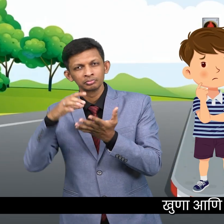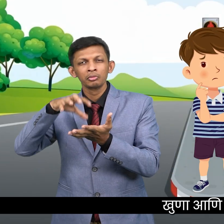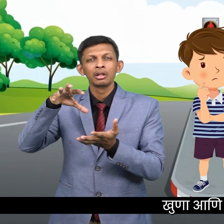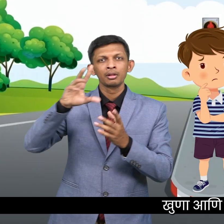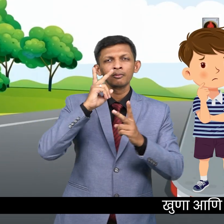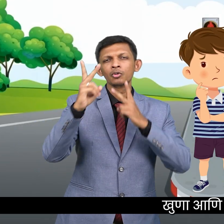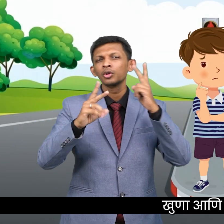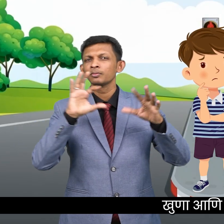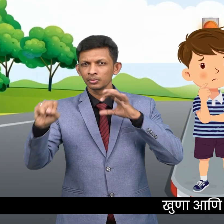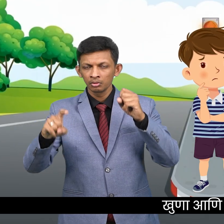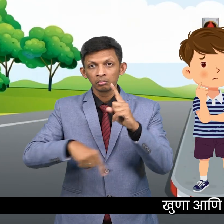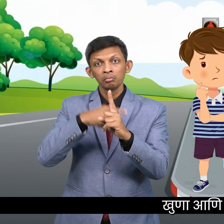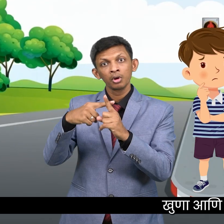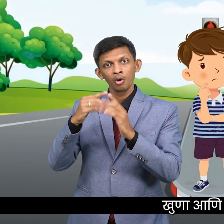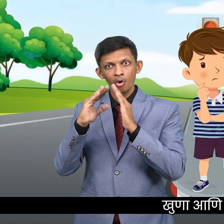ओळखले।